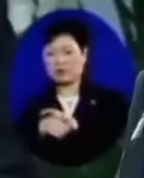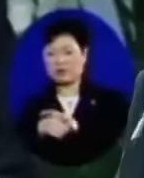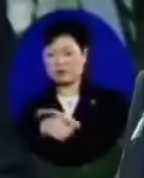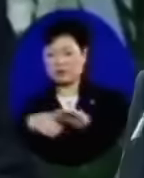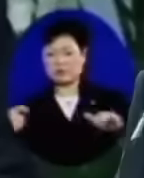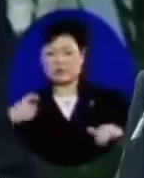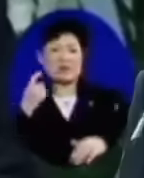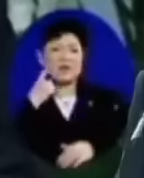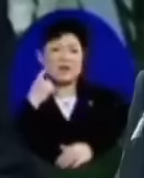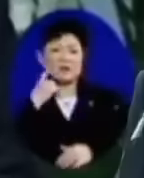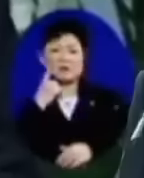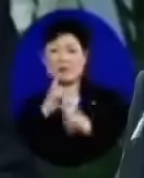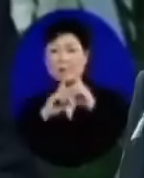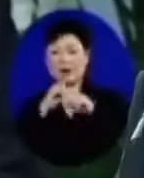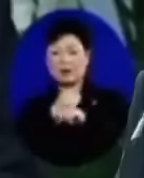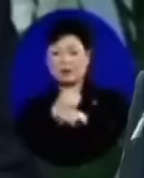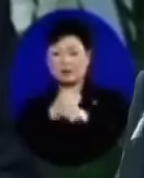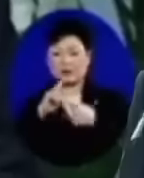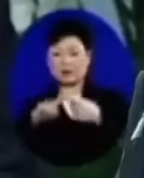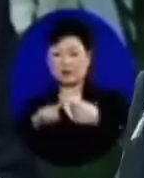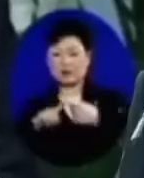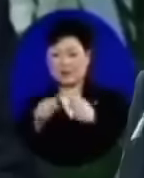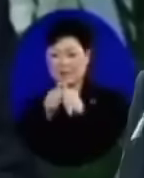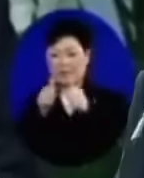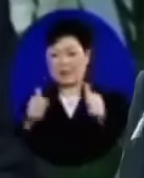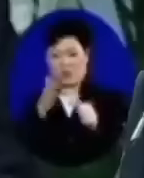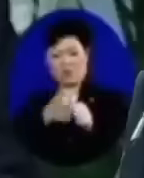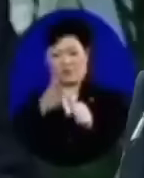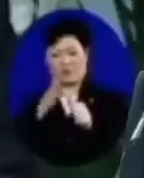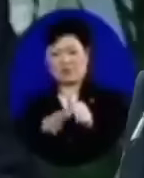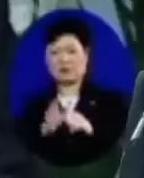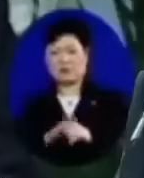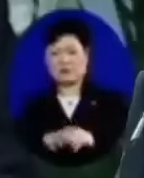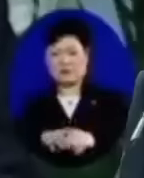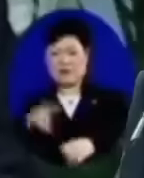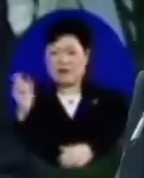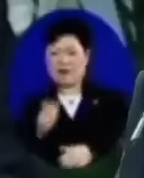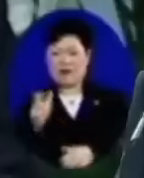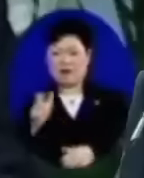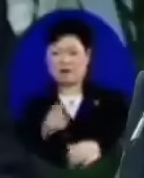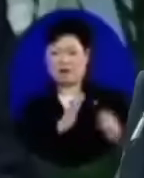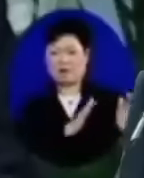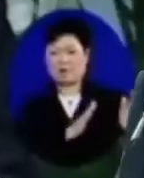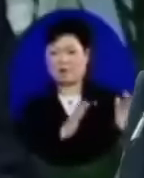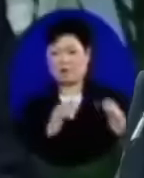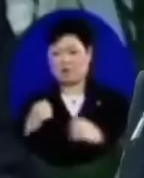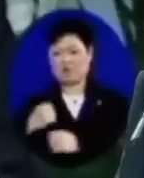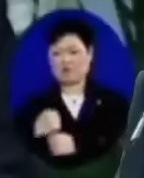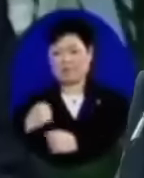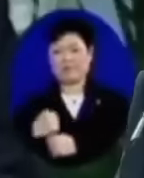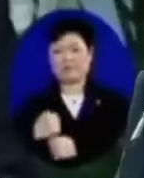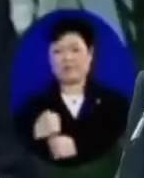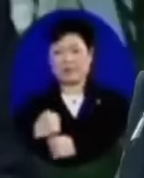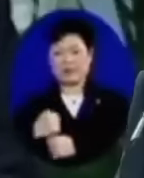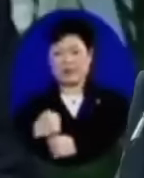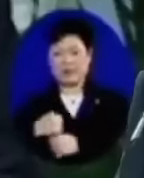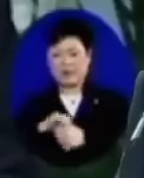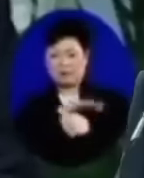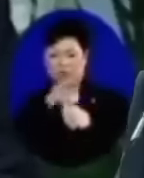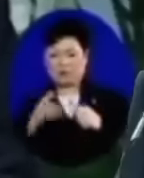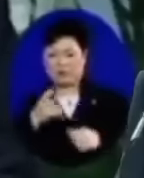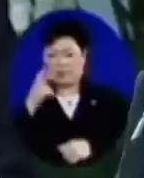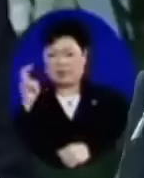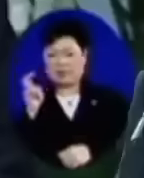할 것이라고 생각하고 빌라도에게 부탁을 해서 강력히 무장한 로마 군인들이 무덤을